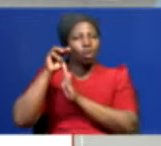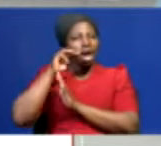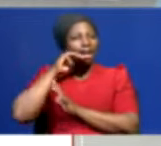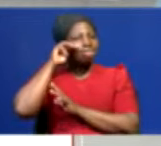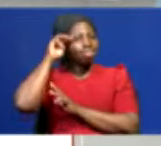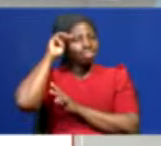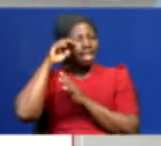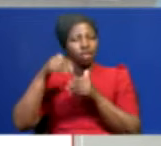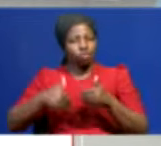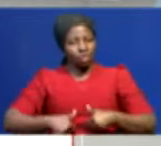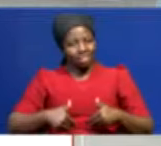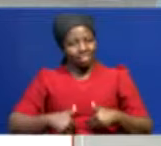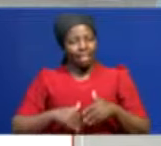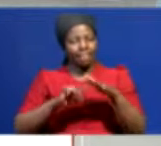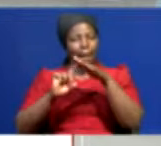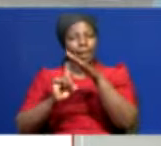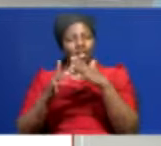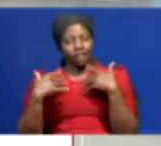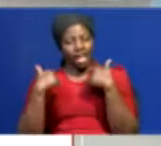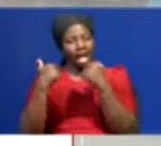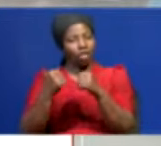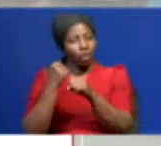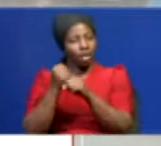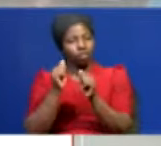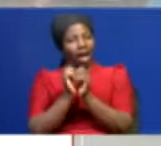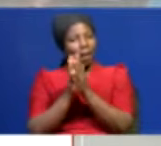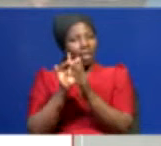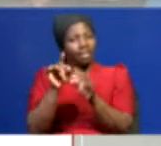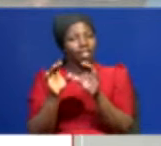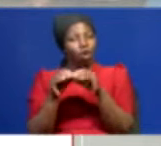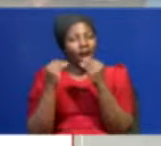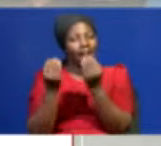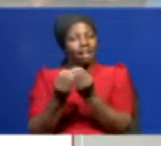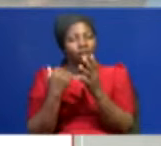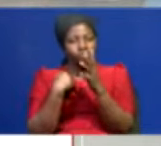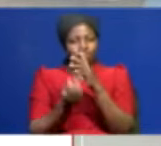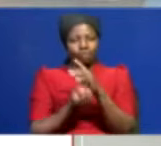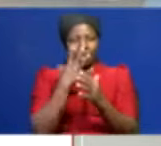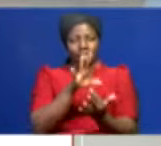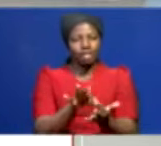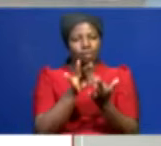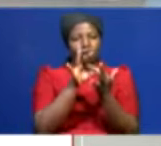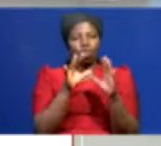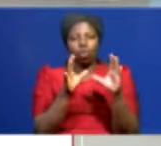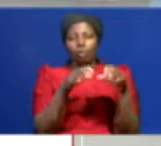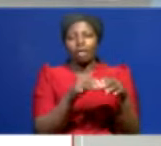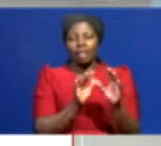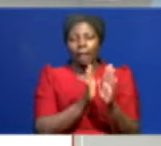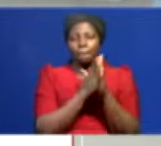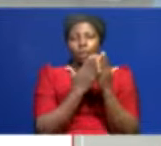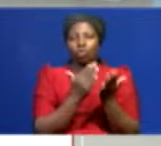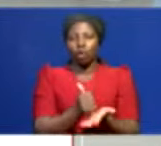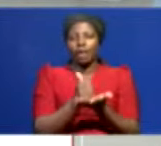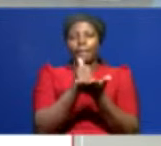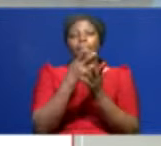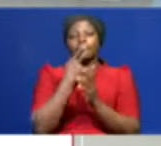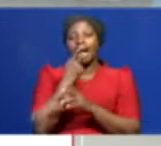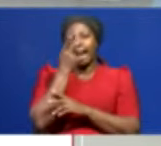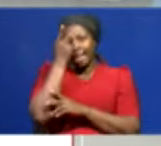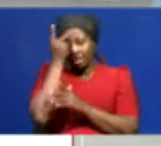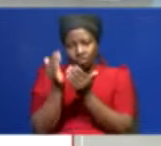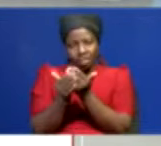afya zimezindua kitabu maalum cha kijamii ili kuwasaidia wazazi kuwashughulikia ipasavyo vijana